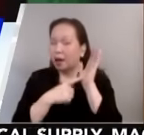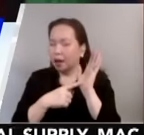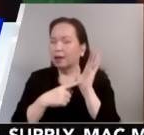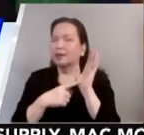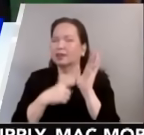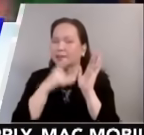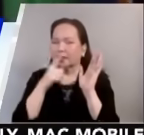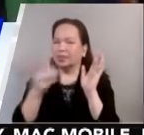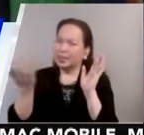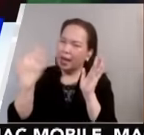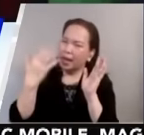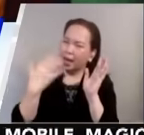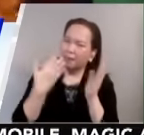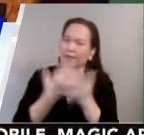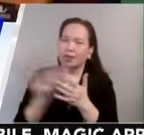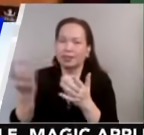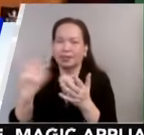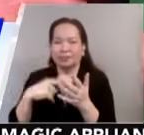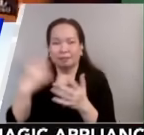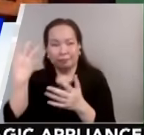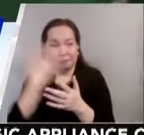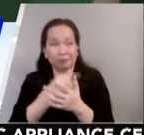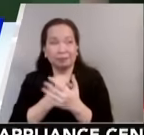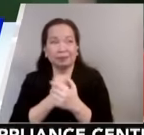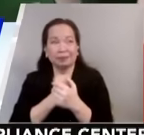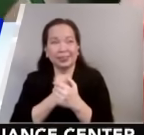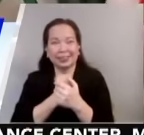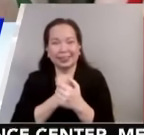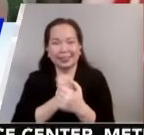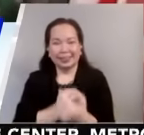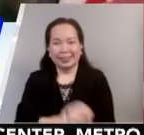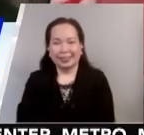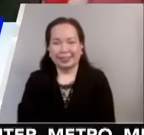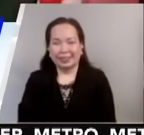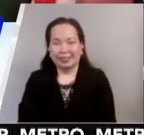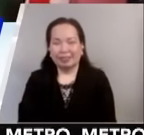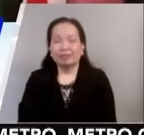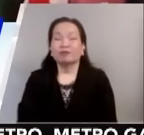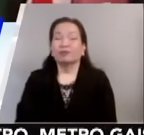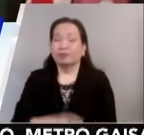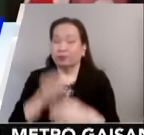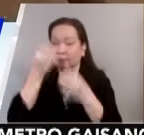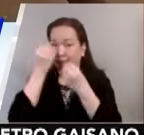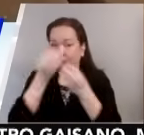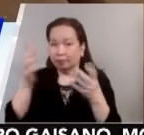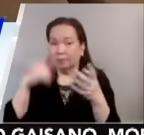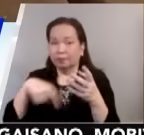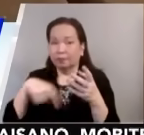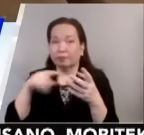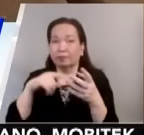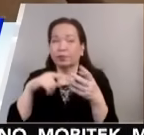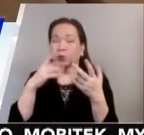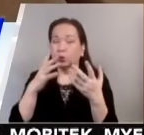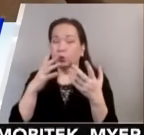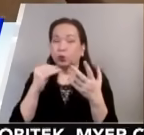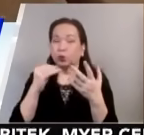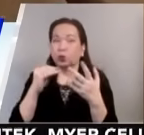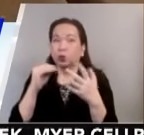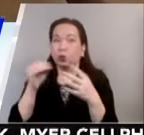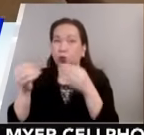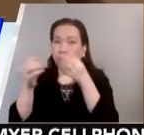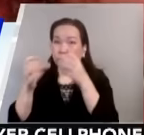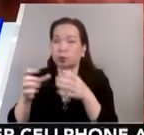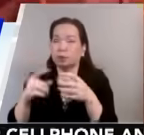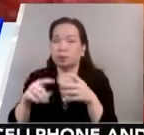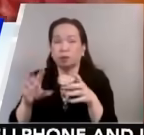kayo Maganda po paalala naman ang isang fenger expert huwag laging umasa sa mga